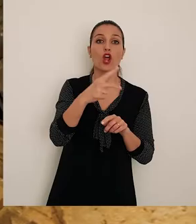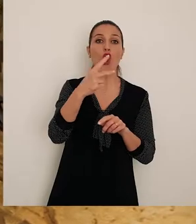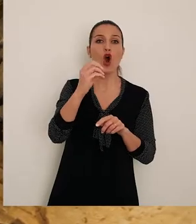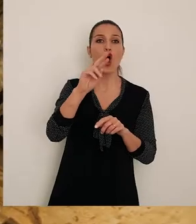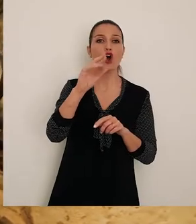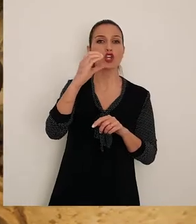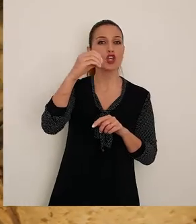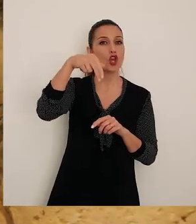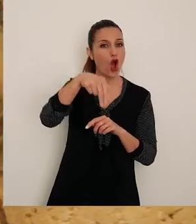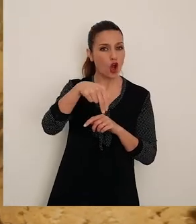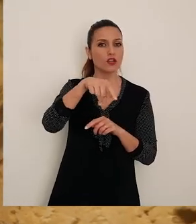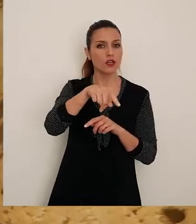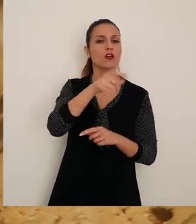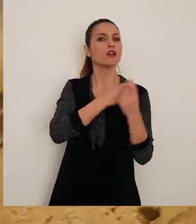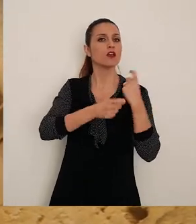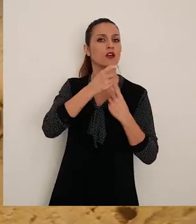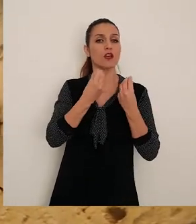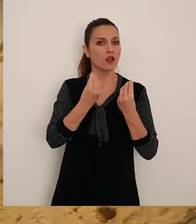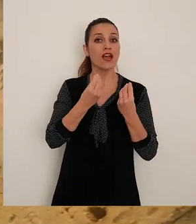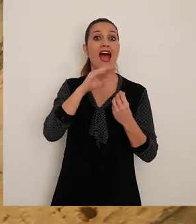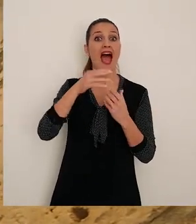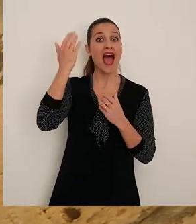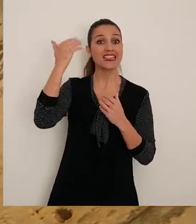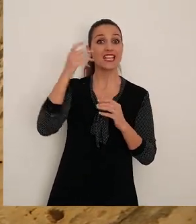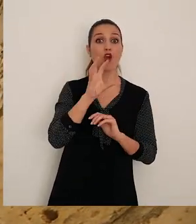antico villaggio bizantino nel periodo medievale.